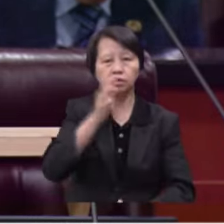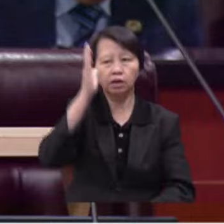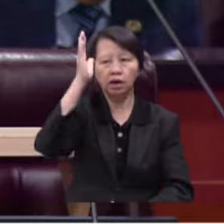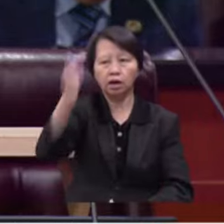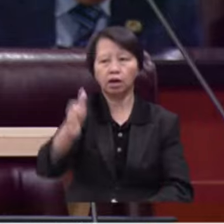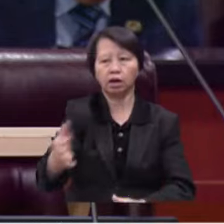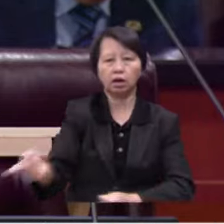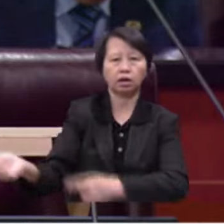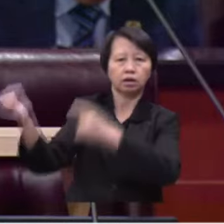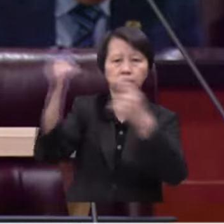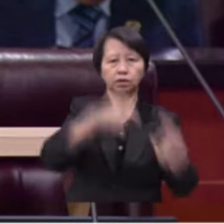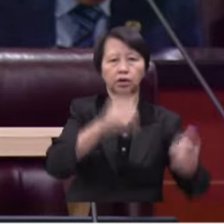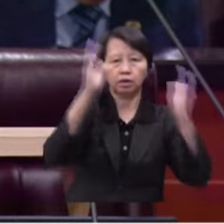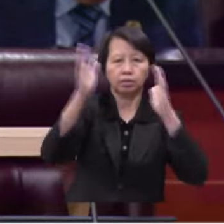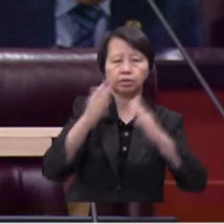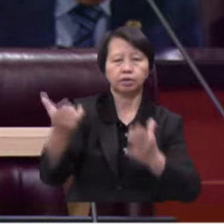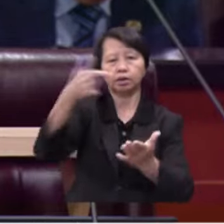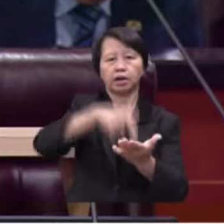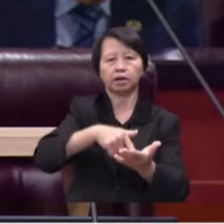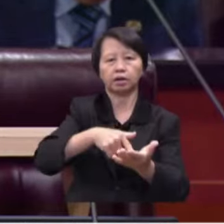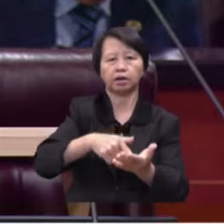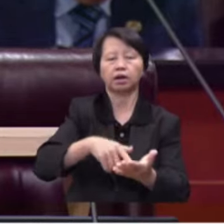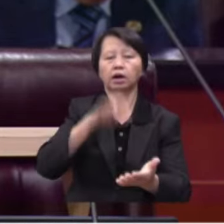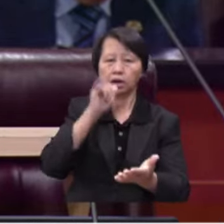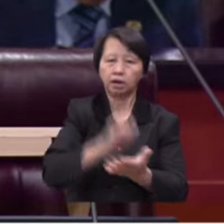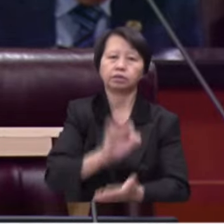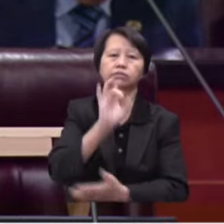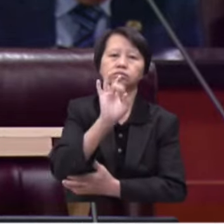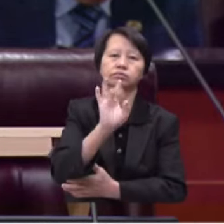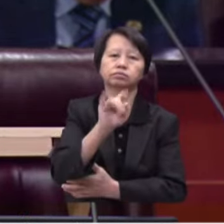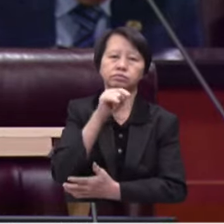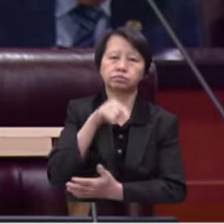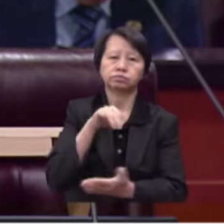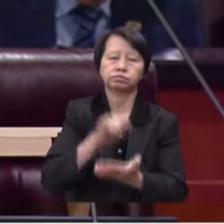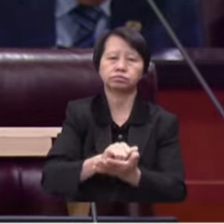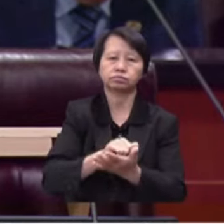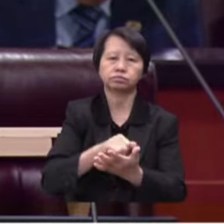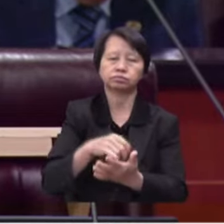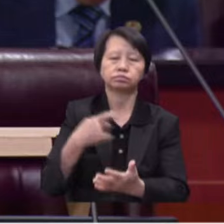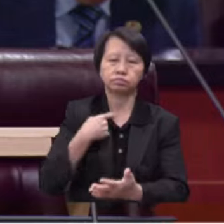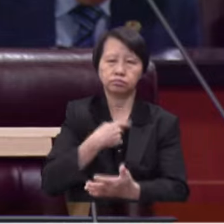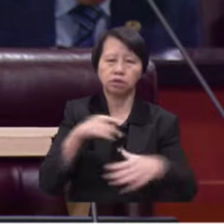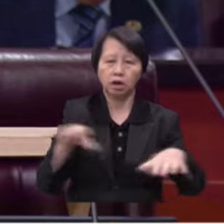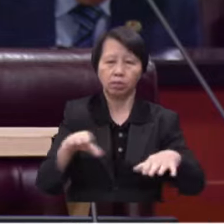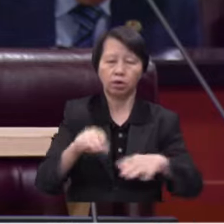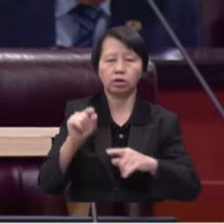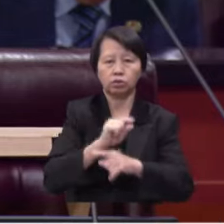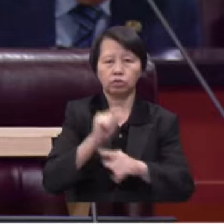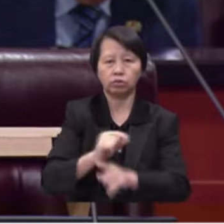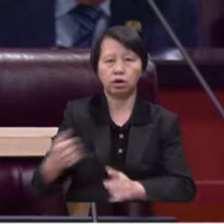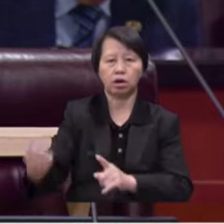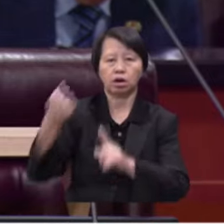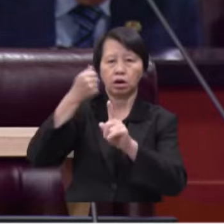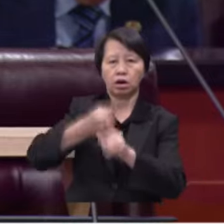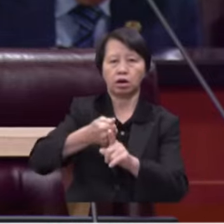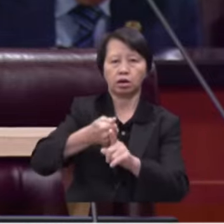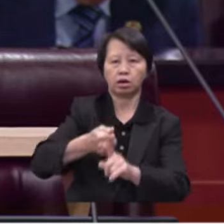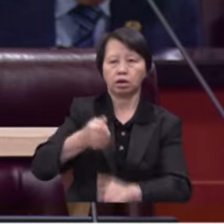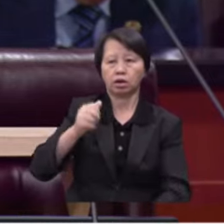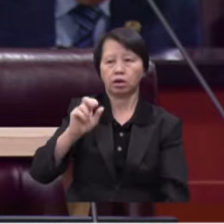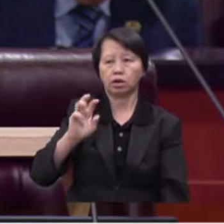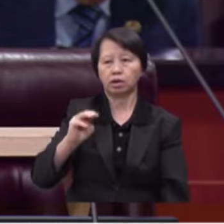datang ke Malaysia lagi itu adalah satu inisiatif kita dengan menggunakan arahan Anda